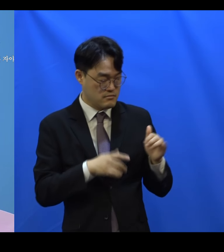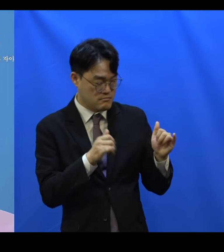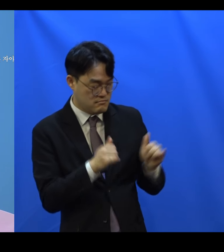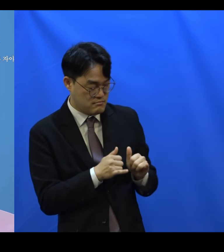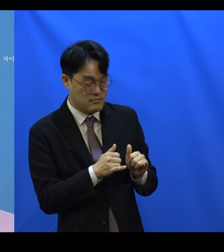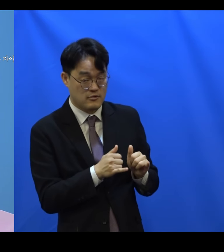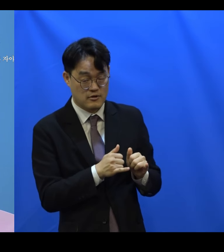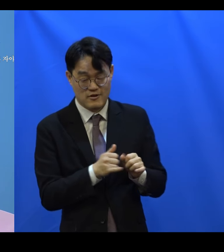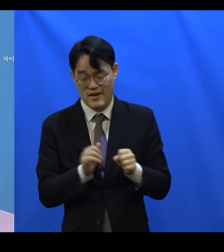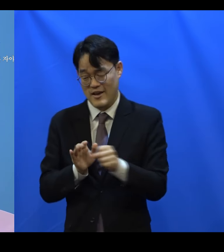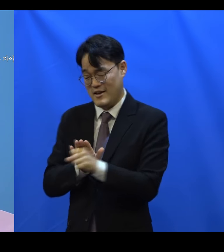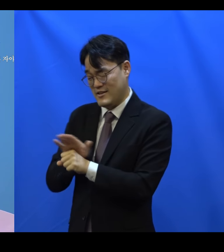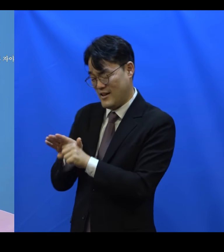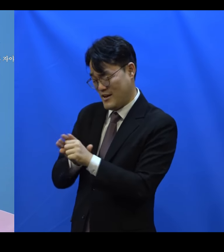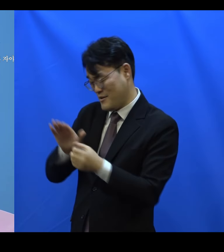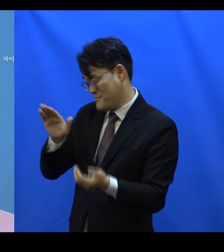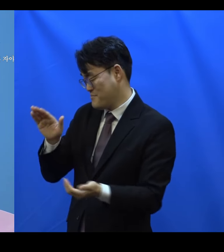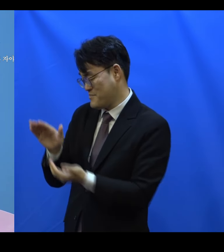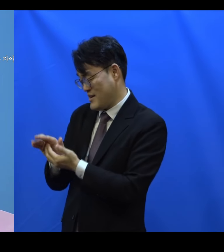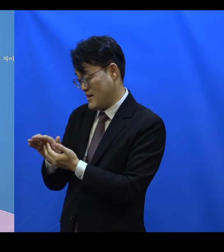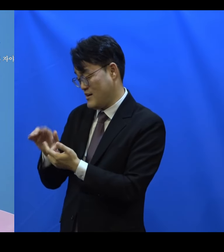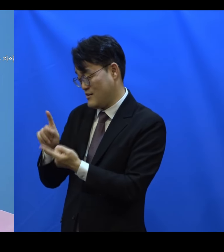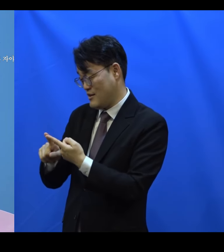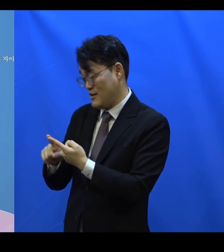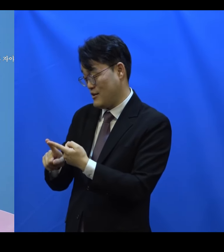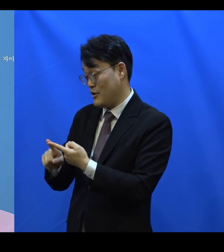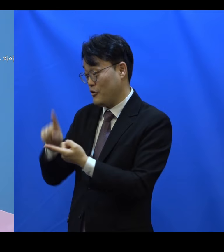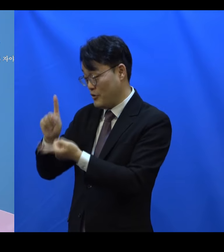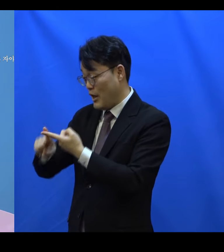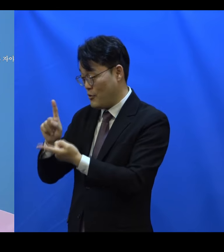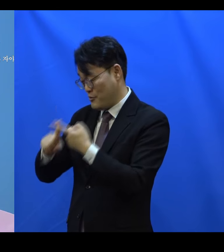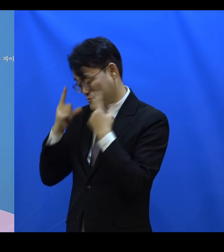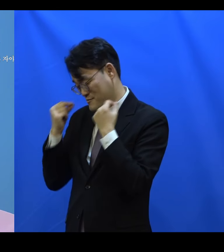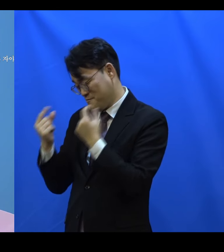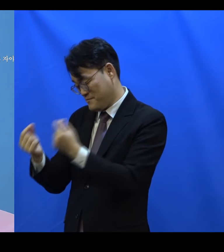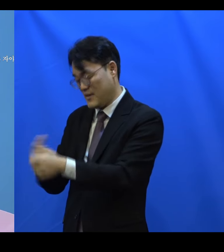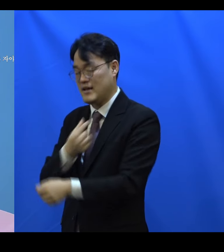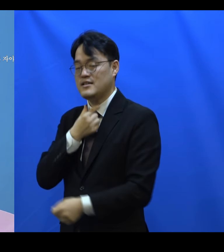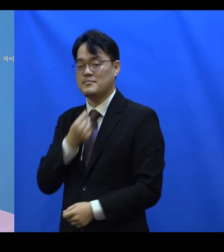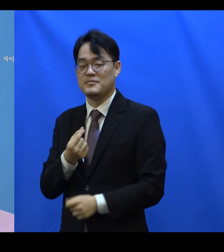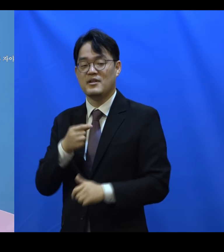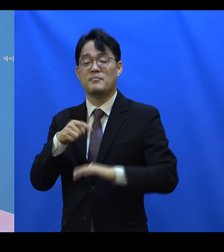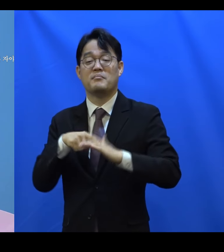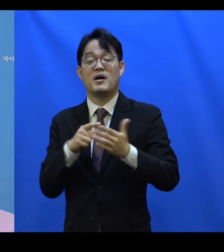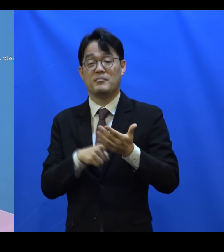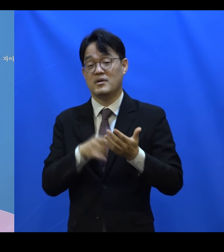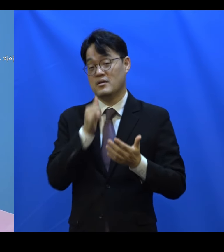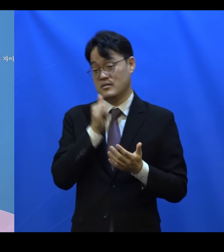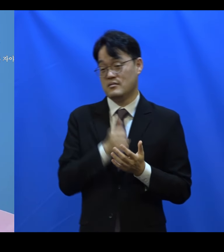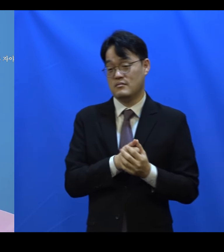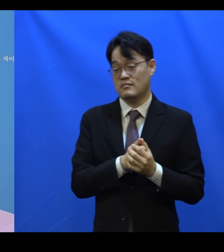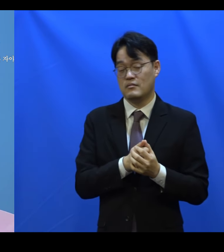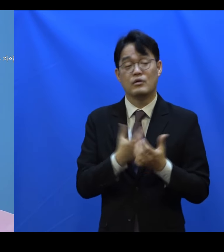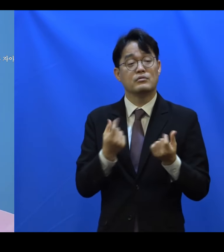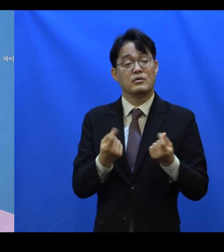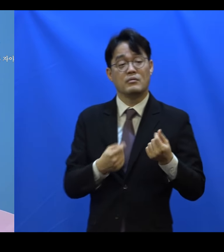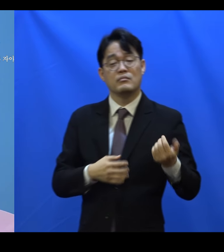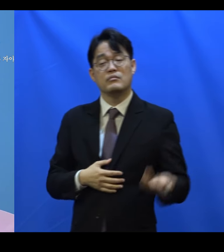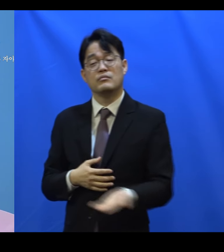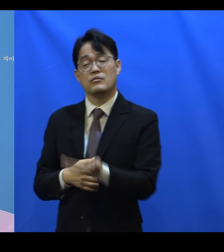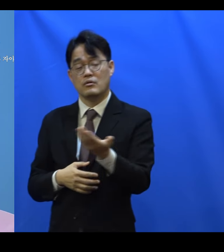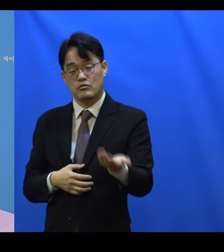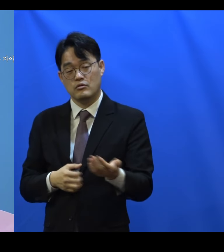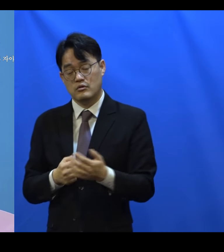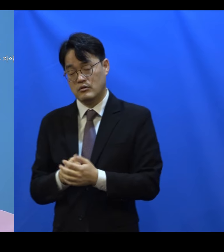이 사랑의 절정을 조작하지 않고 보호하려고 해야 된다는 거예요. 여러분, 사랑에 있어 성급함은